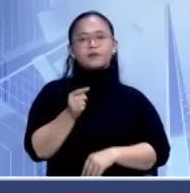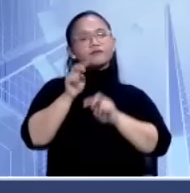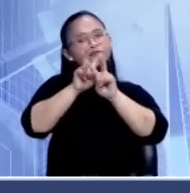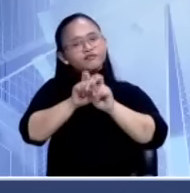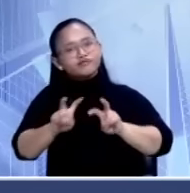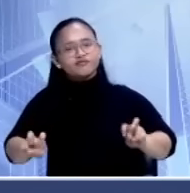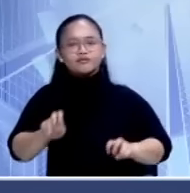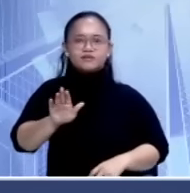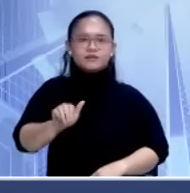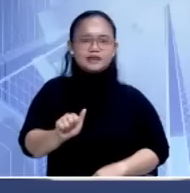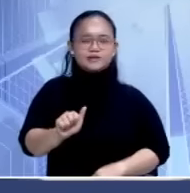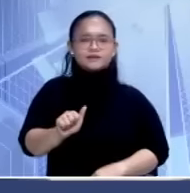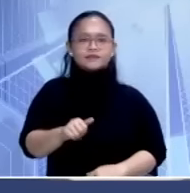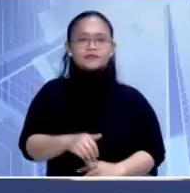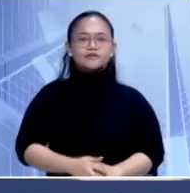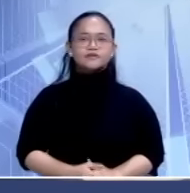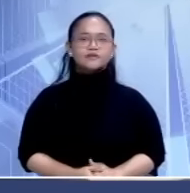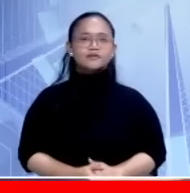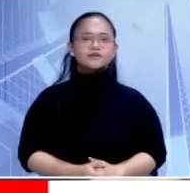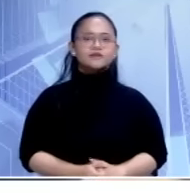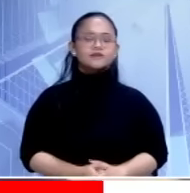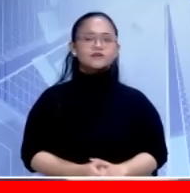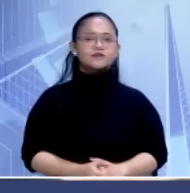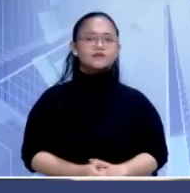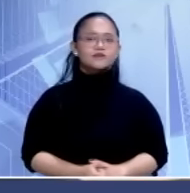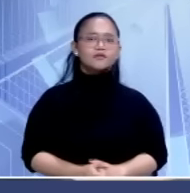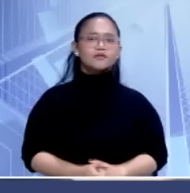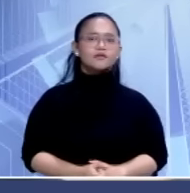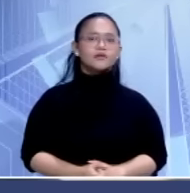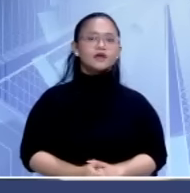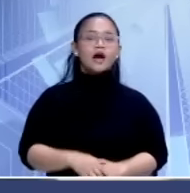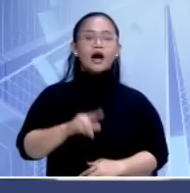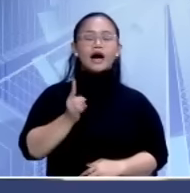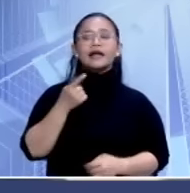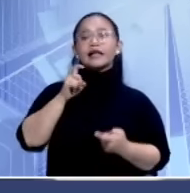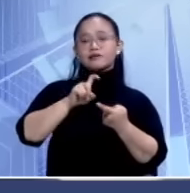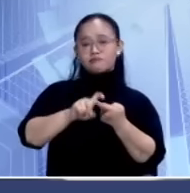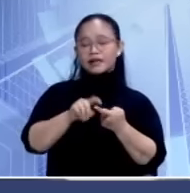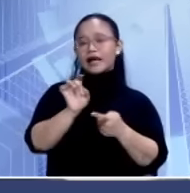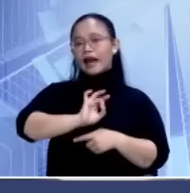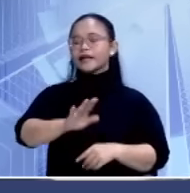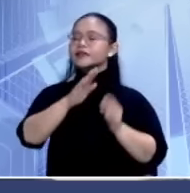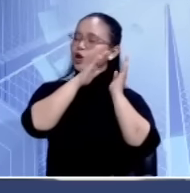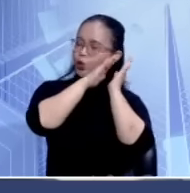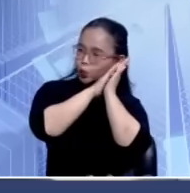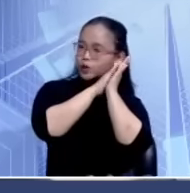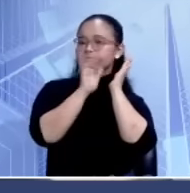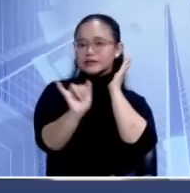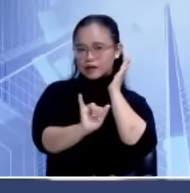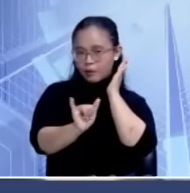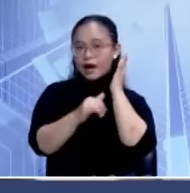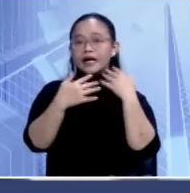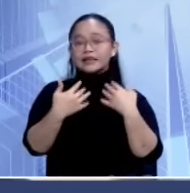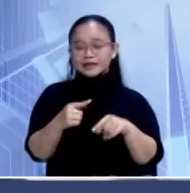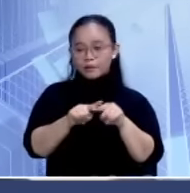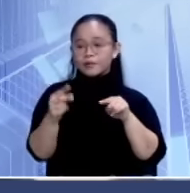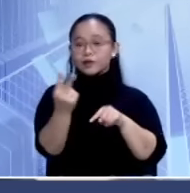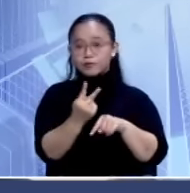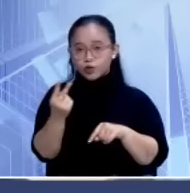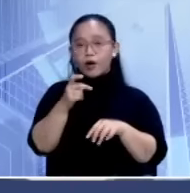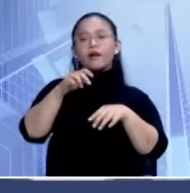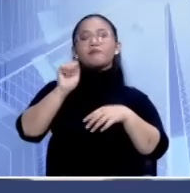itu. Udah bangun, Pak. Udah bangun. Sama temannya yang satunya udah bangun. Cuman yang teman satunya itu udah lewat